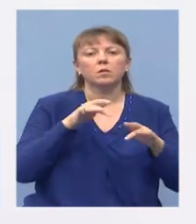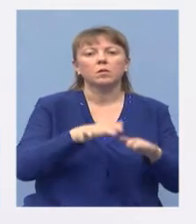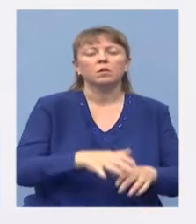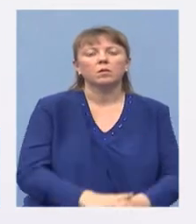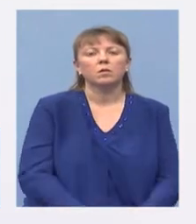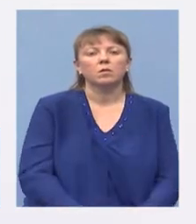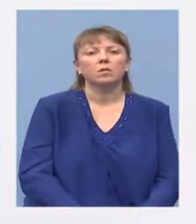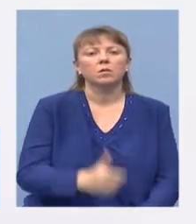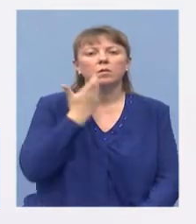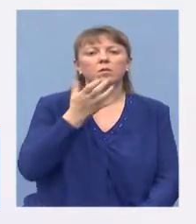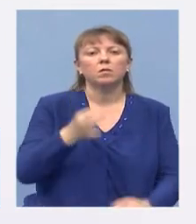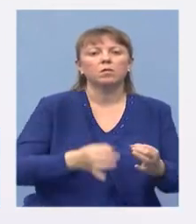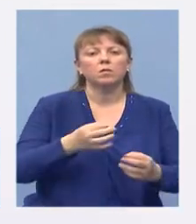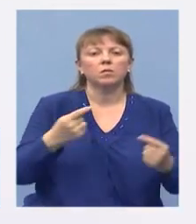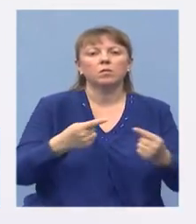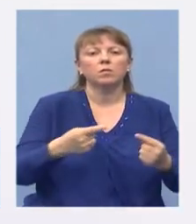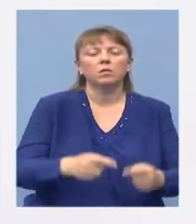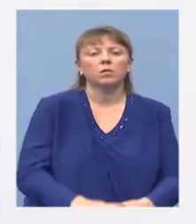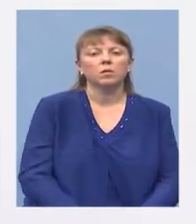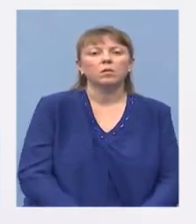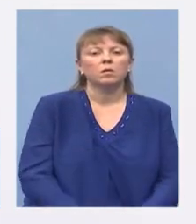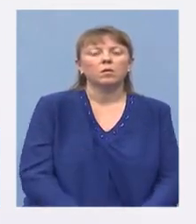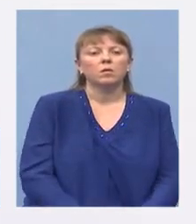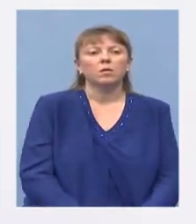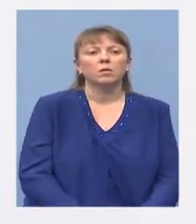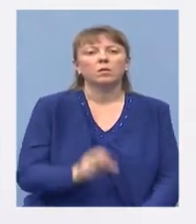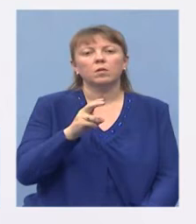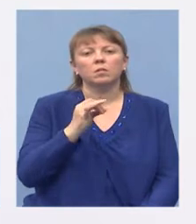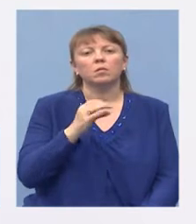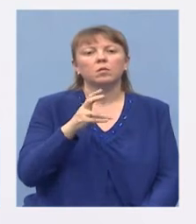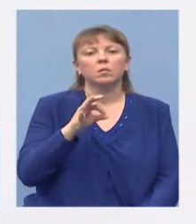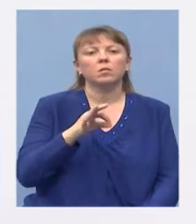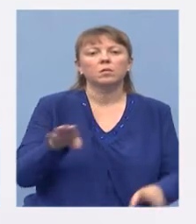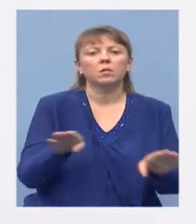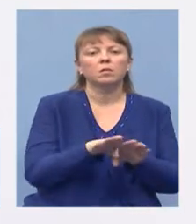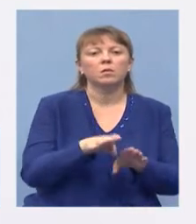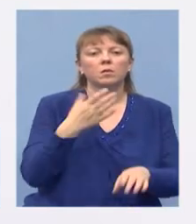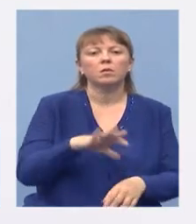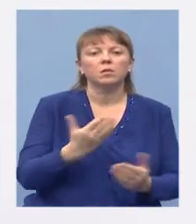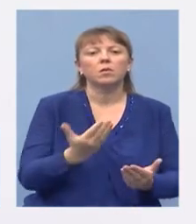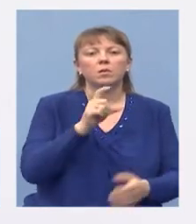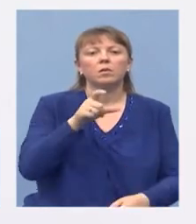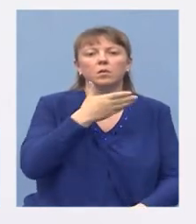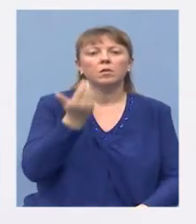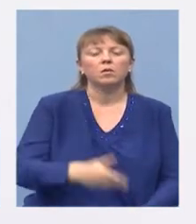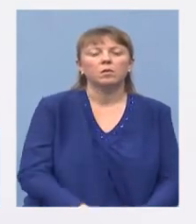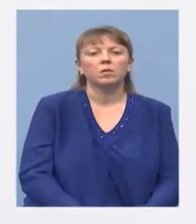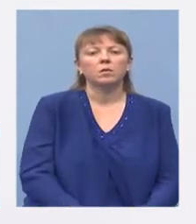И когда возникают судебные споры, оказывается, что этот ИП или ТО, оно закрылось, сейчас этих людей нет,